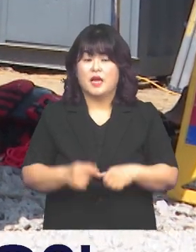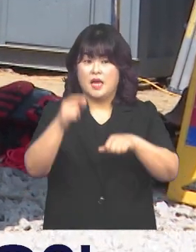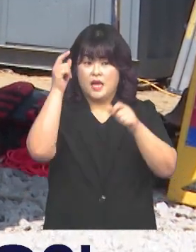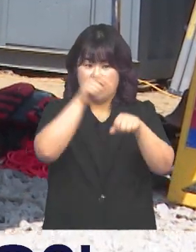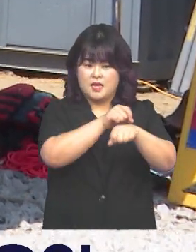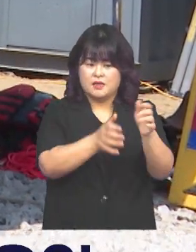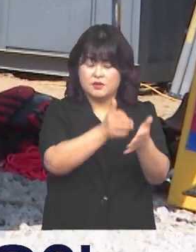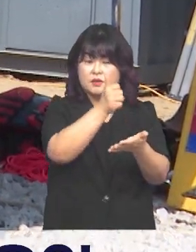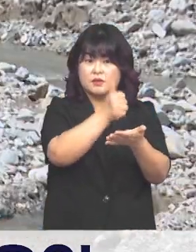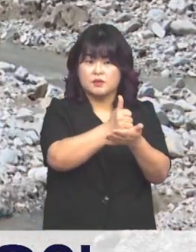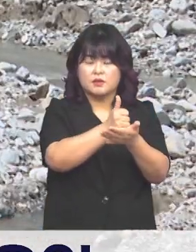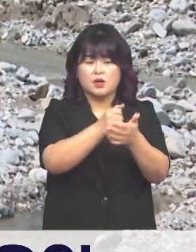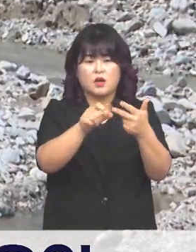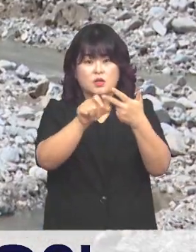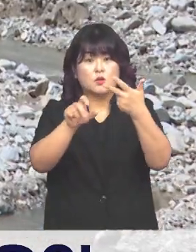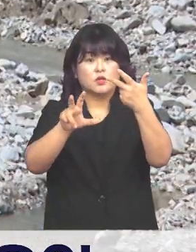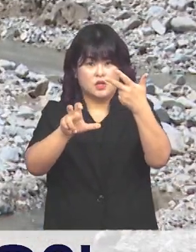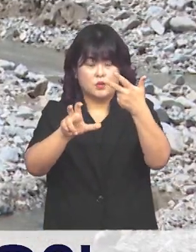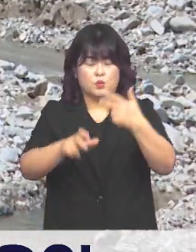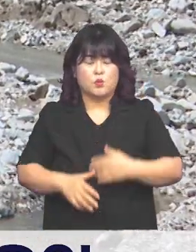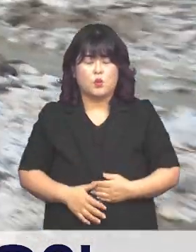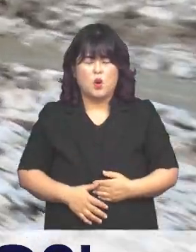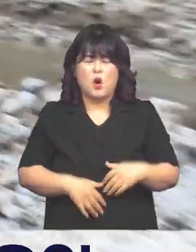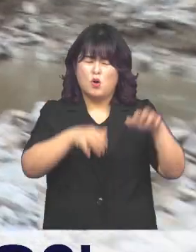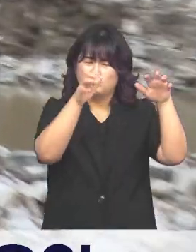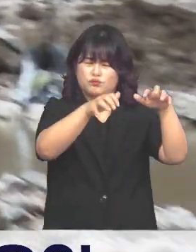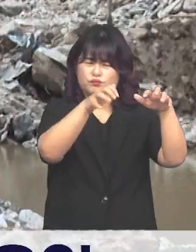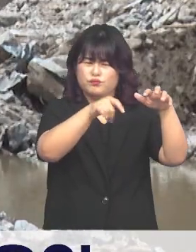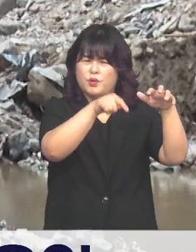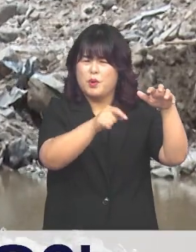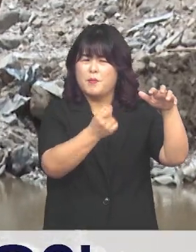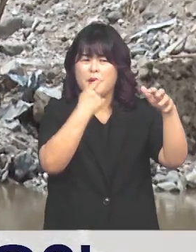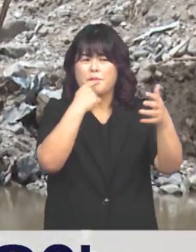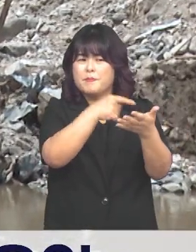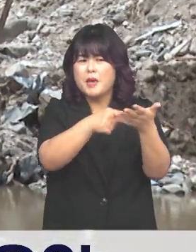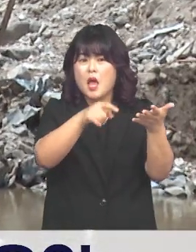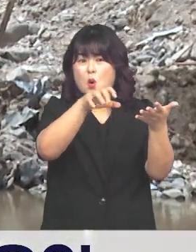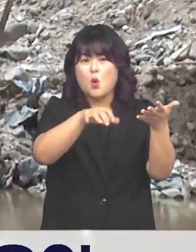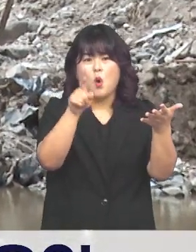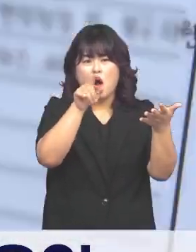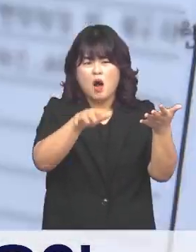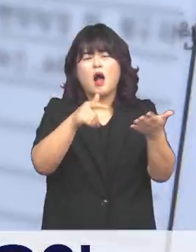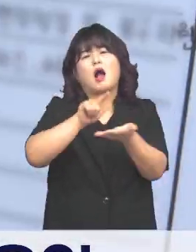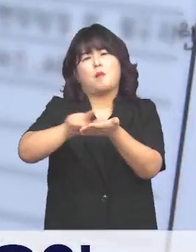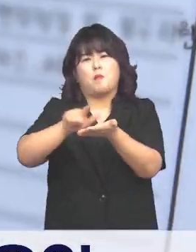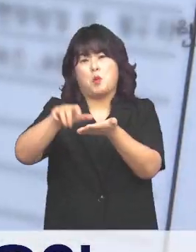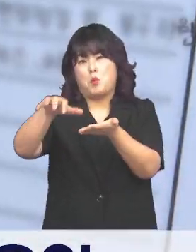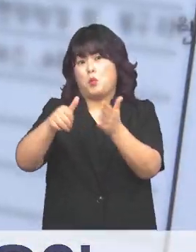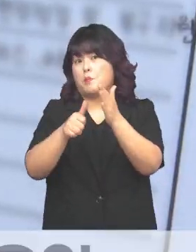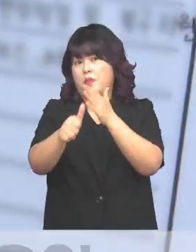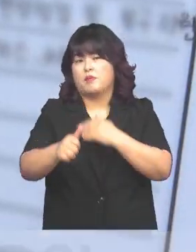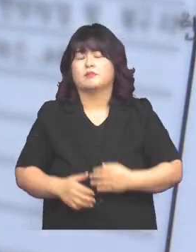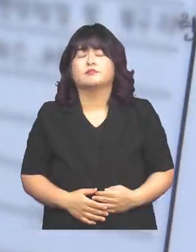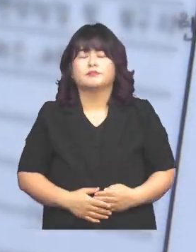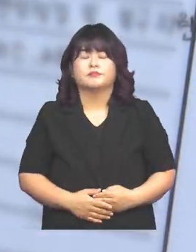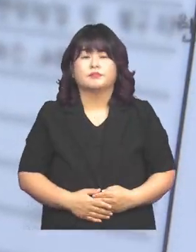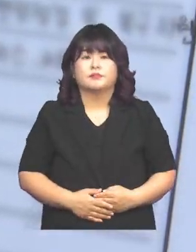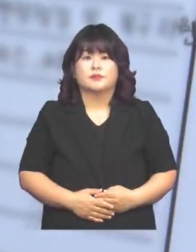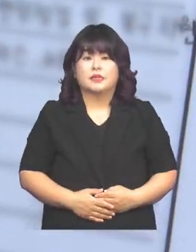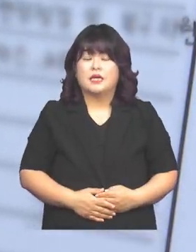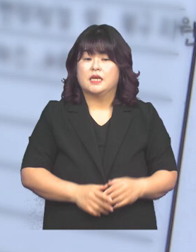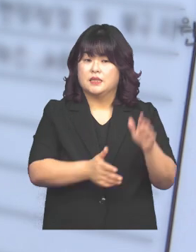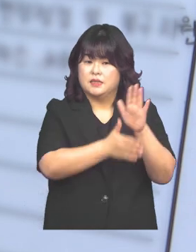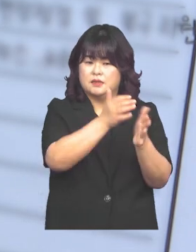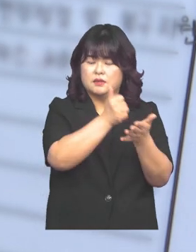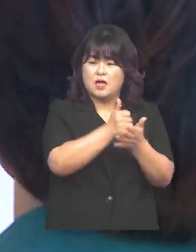이상일 용인 특례시장은 지난 25일 기록적인 폭우로 큰 피해를 입은 가평군을 찾았습니다. 이